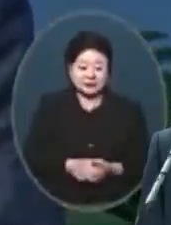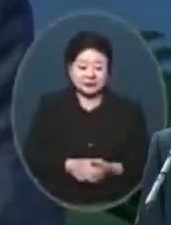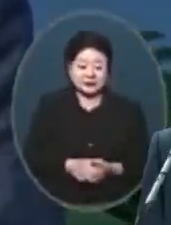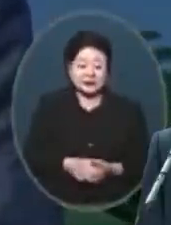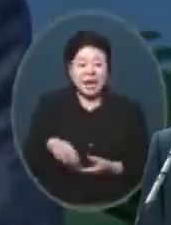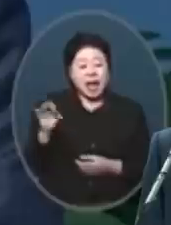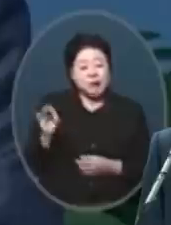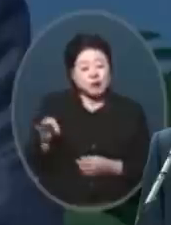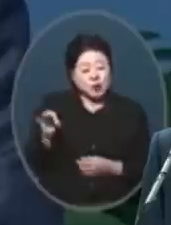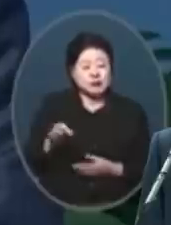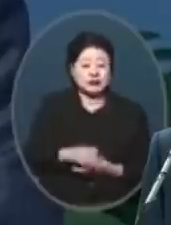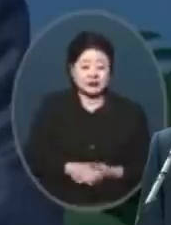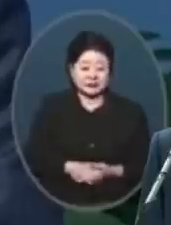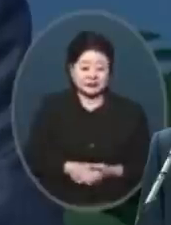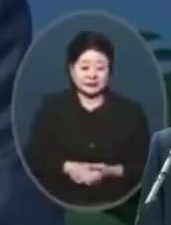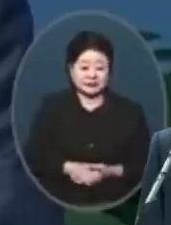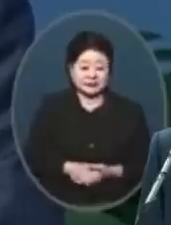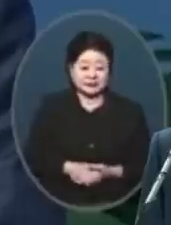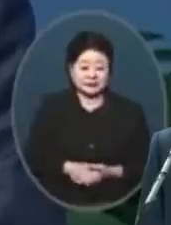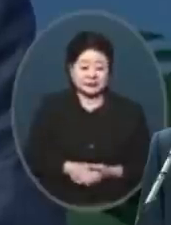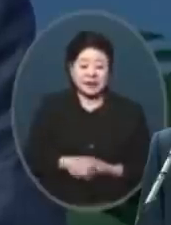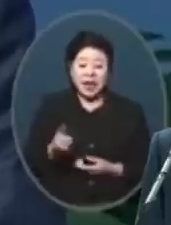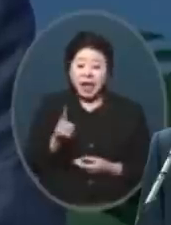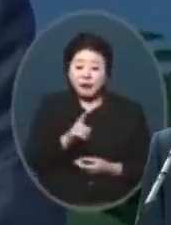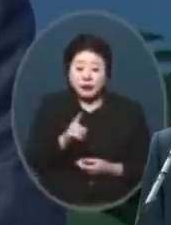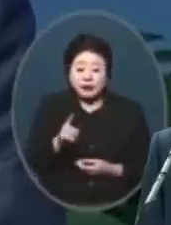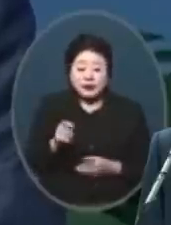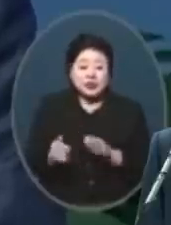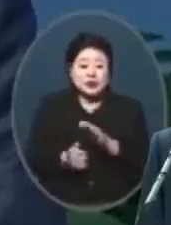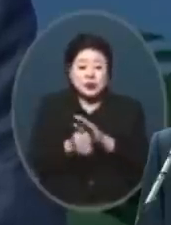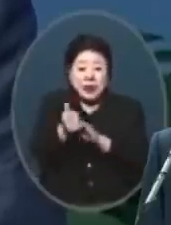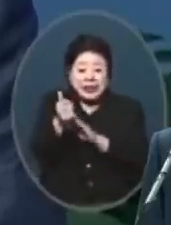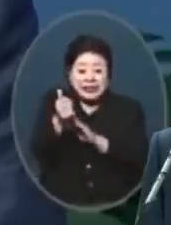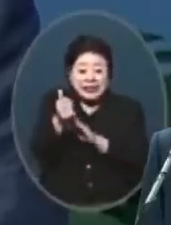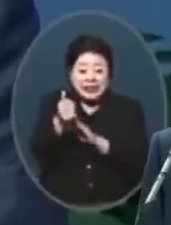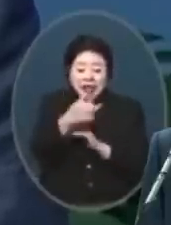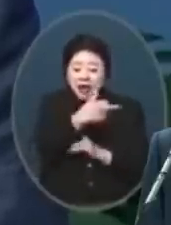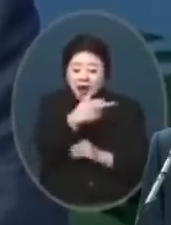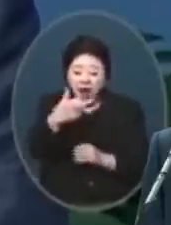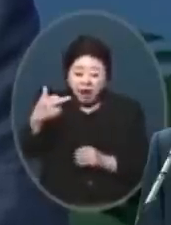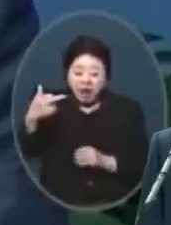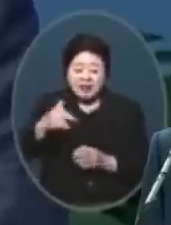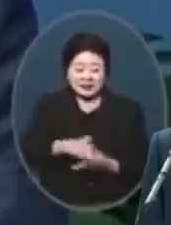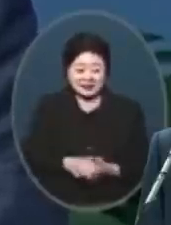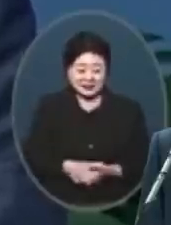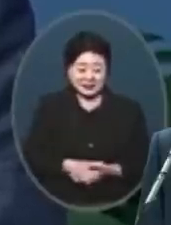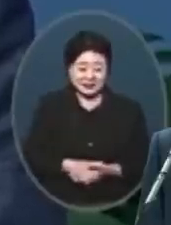아무것도 아닙니다. 아무리 소망이 커져도